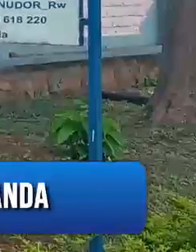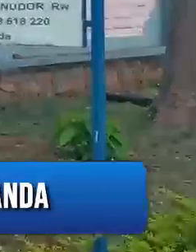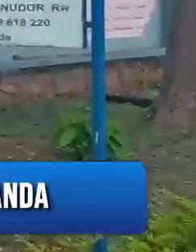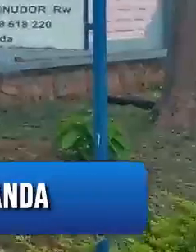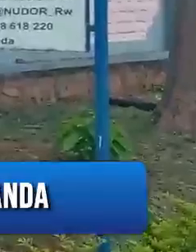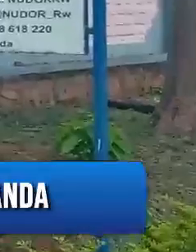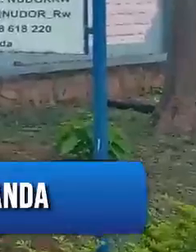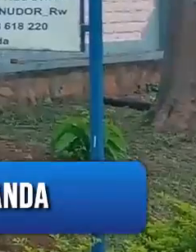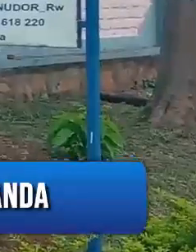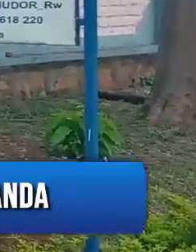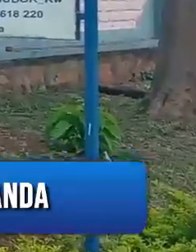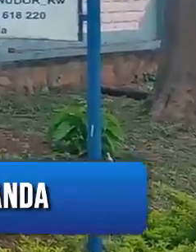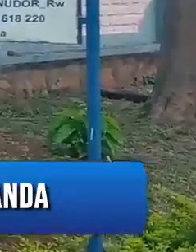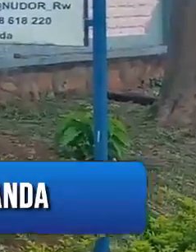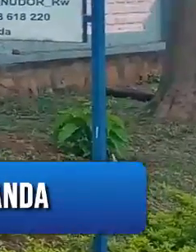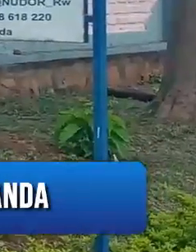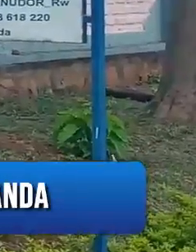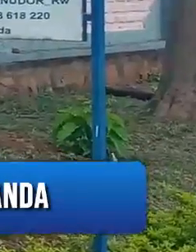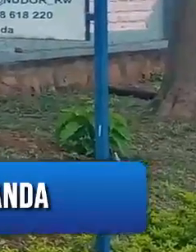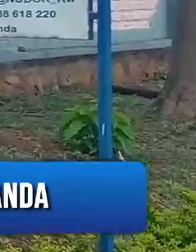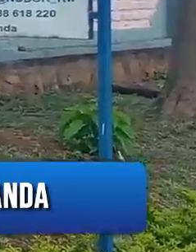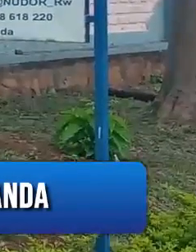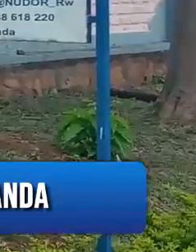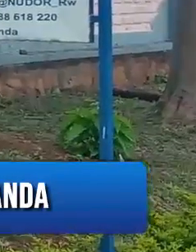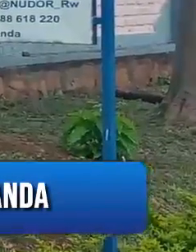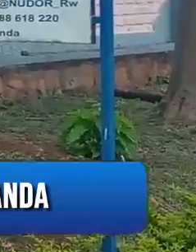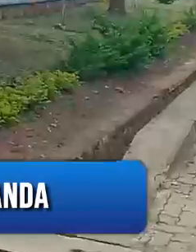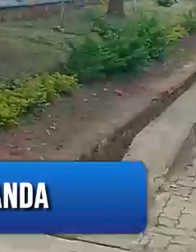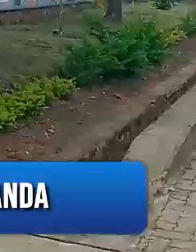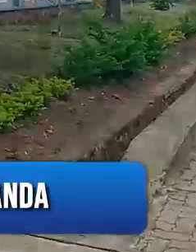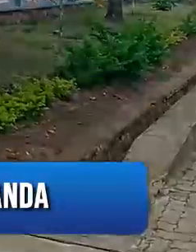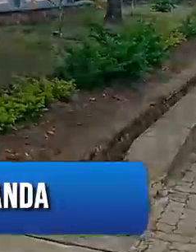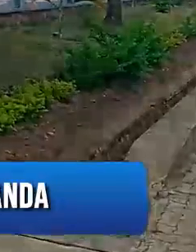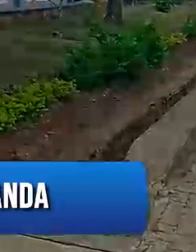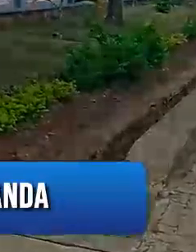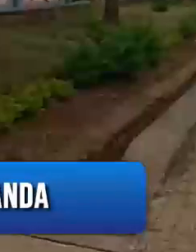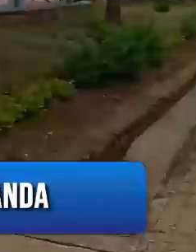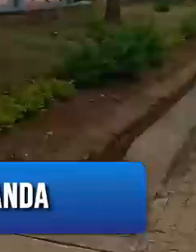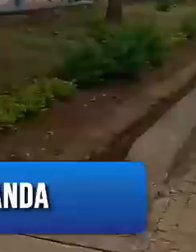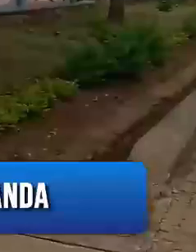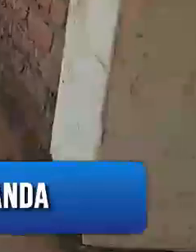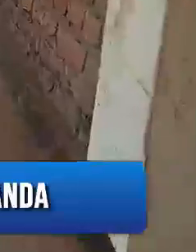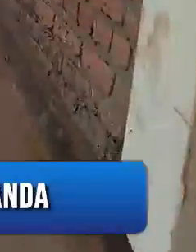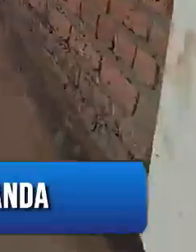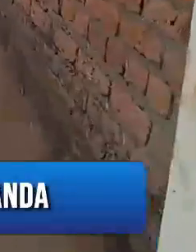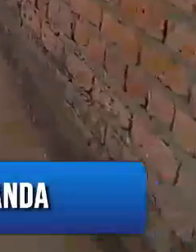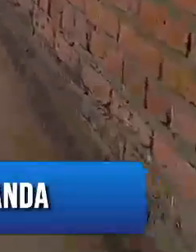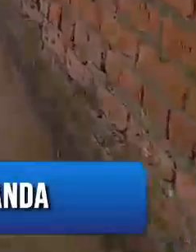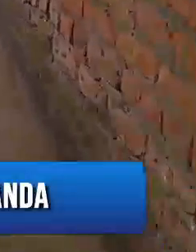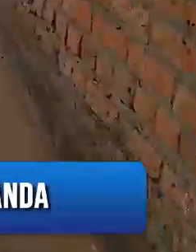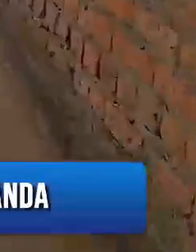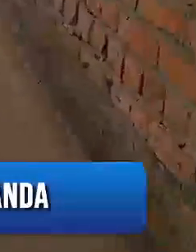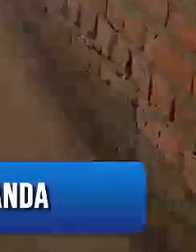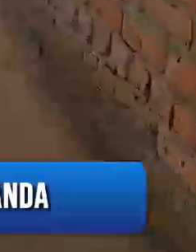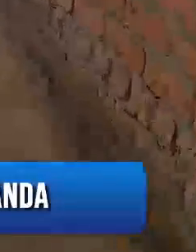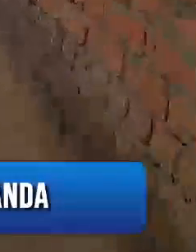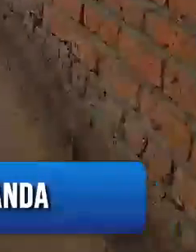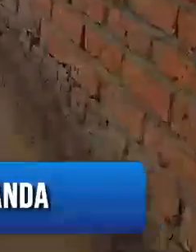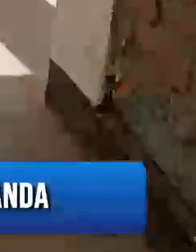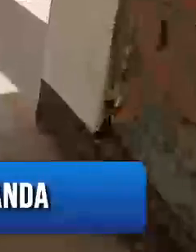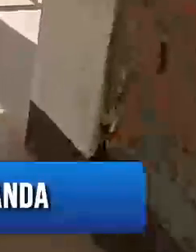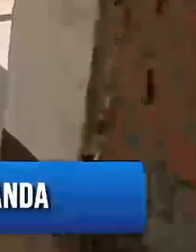TV ko nubwo hari aho izo mbogamizi zikigaragara hakwiye kwishimirwa ko nibura abayobozi b'amashuri ndetse na Leta y'u Rwanda usanga hari ubushake